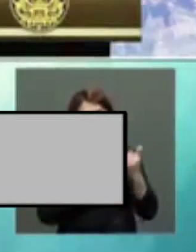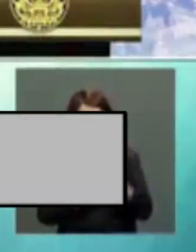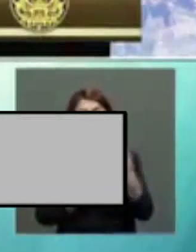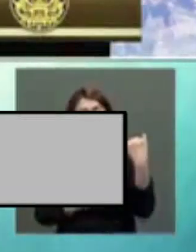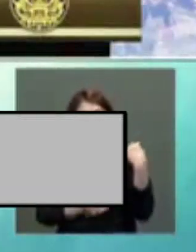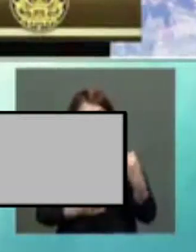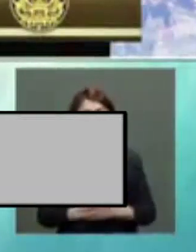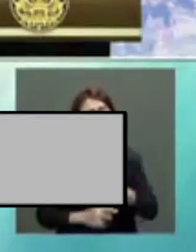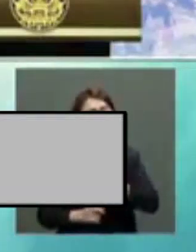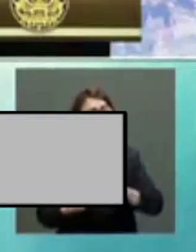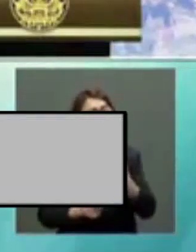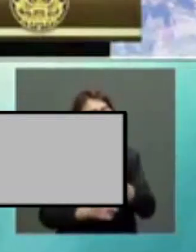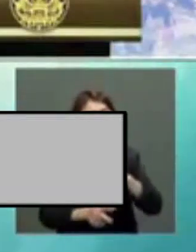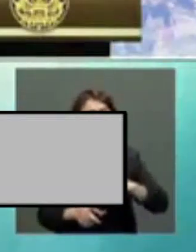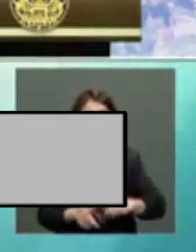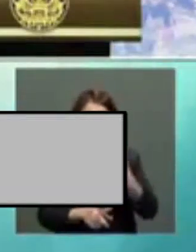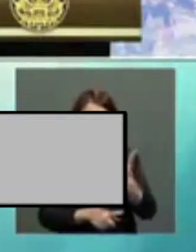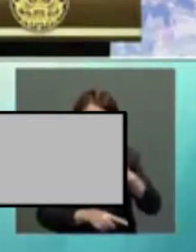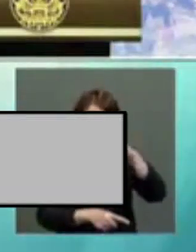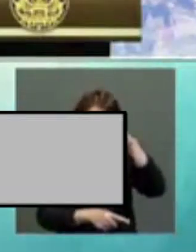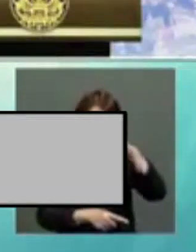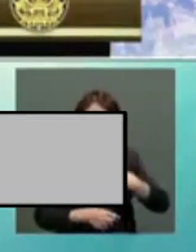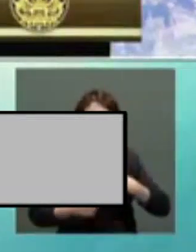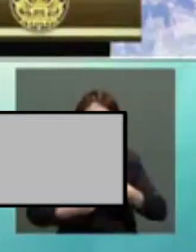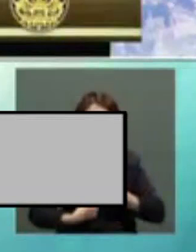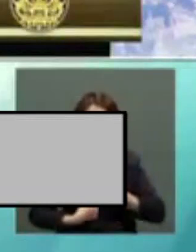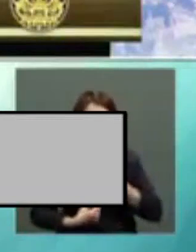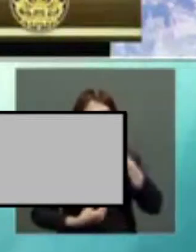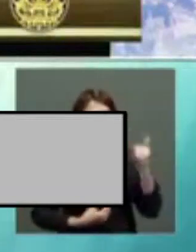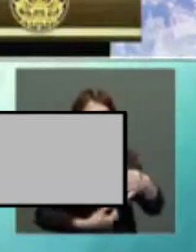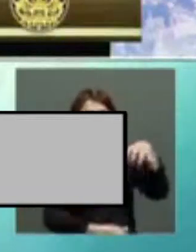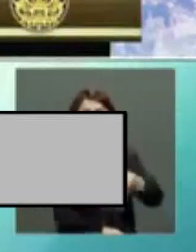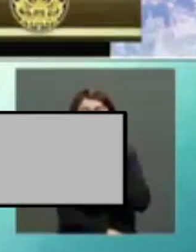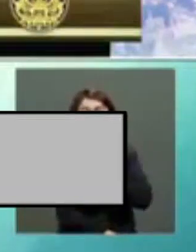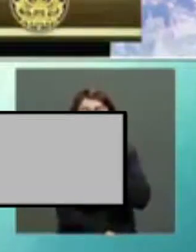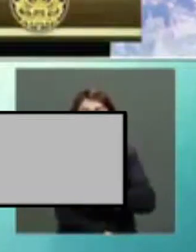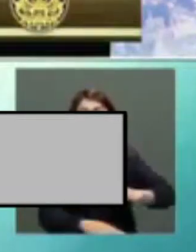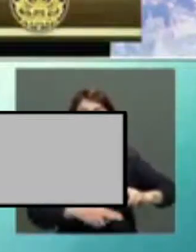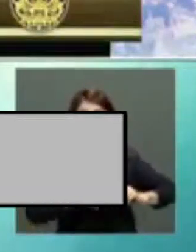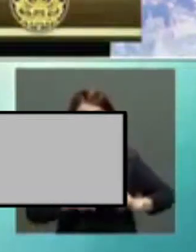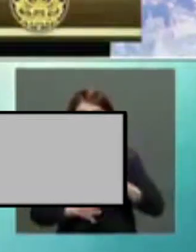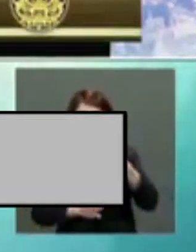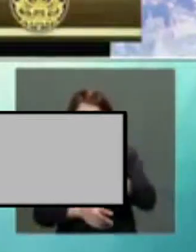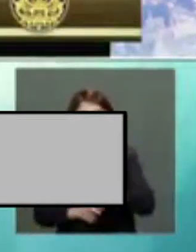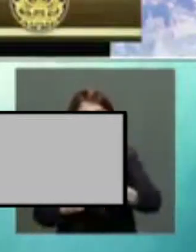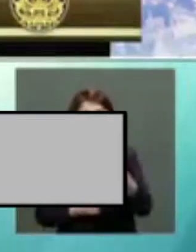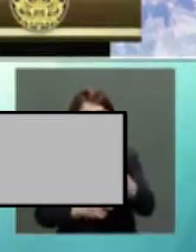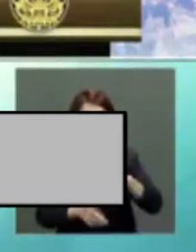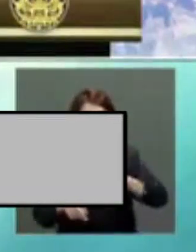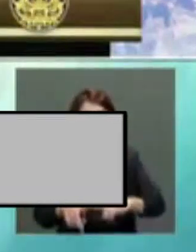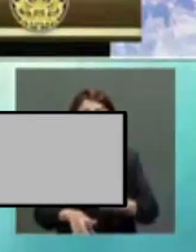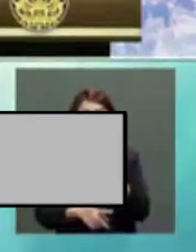ด้วยการเหนื่อยไปรักษาที่โรงพยาบาลเอกชนแห่งหนึ่งต่อมาวันที่14มีนาคมผู้ป่วยก็มีอาการเหนื่อยมาก